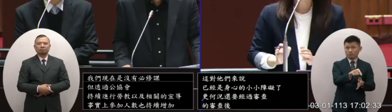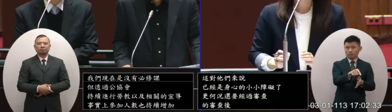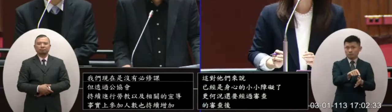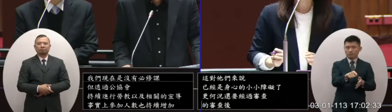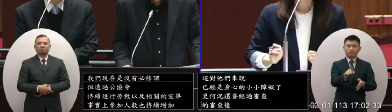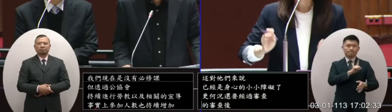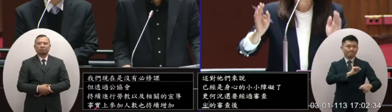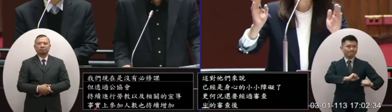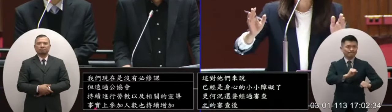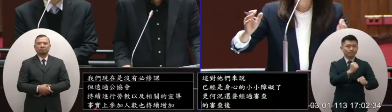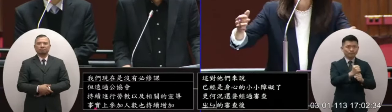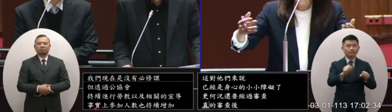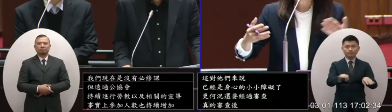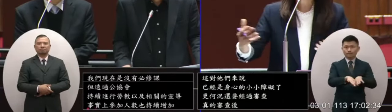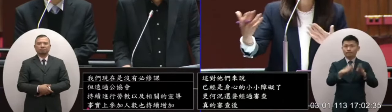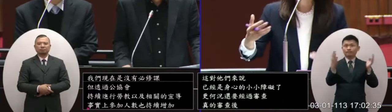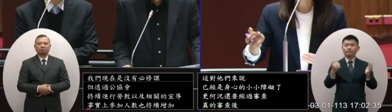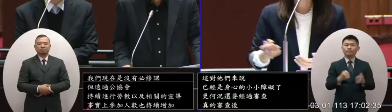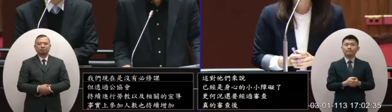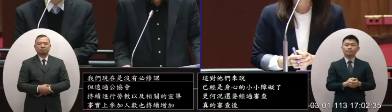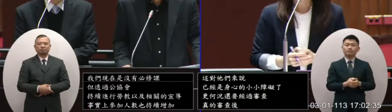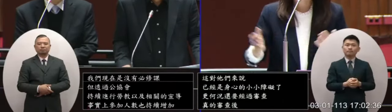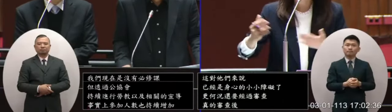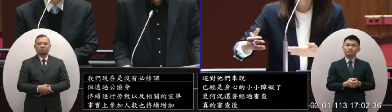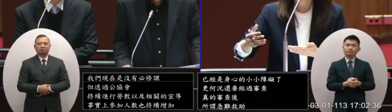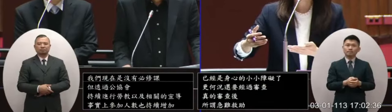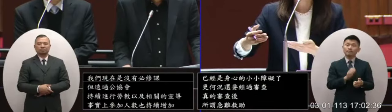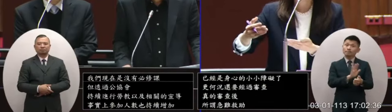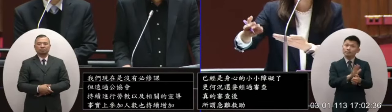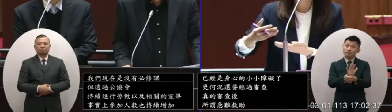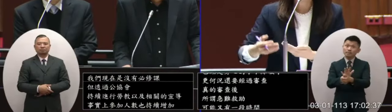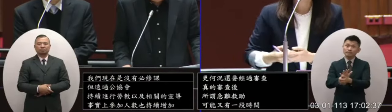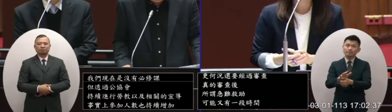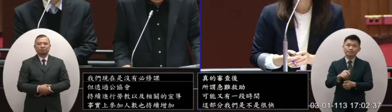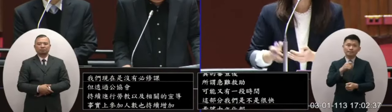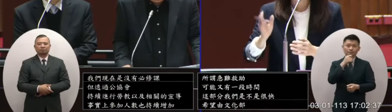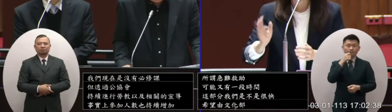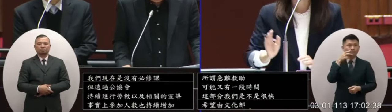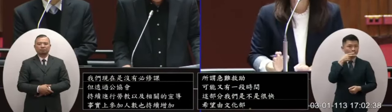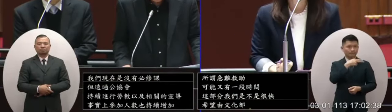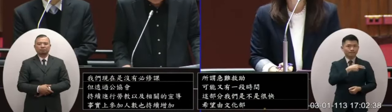们自己来做起，能够让更多的这方面的